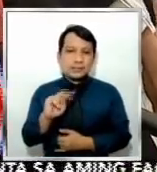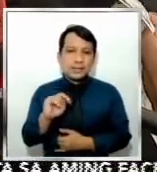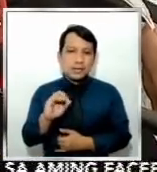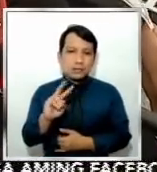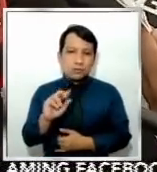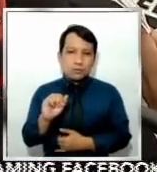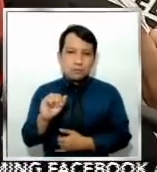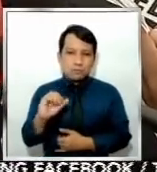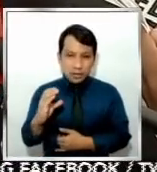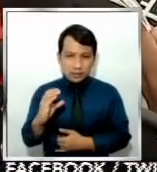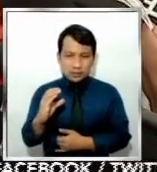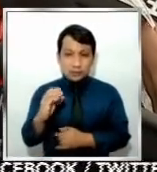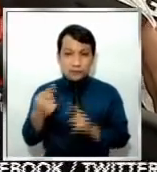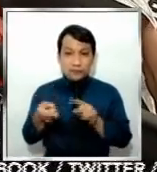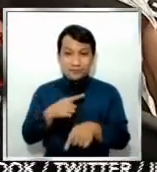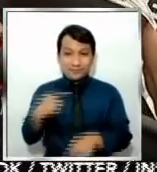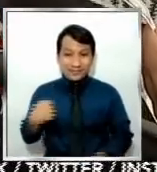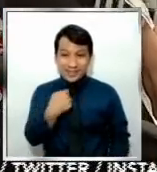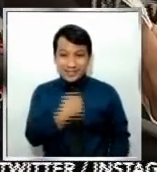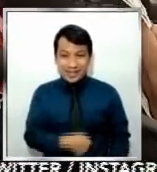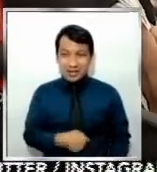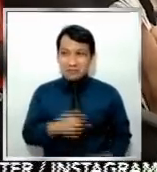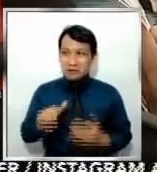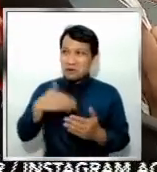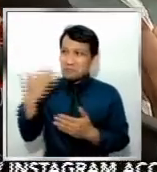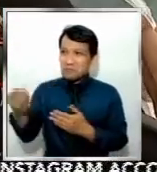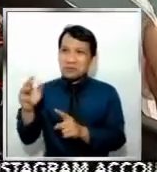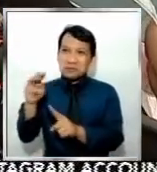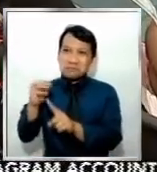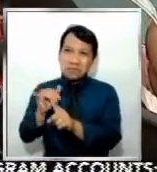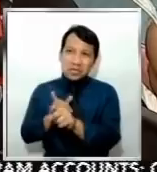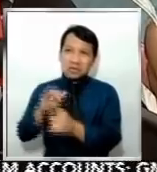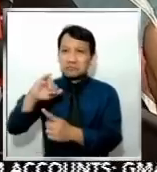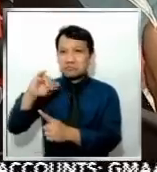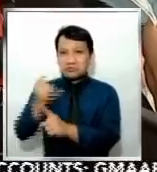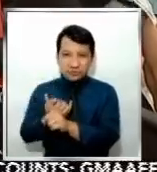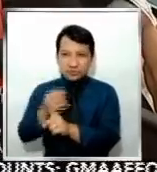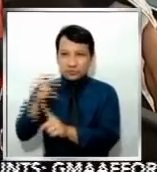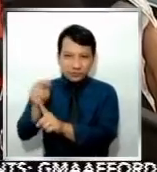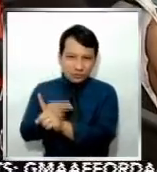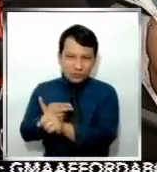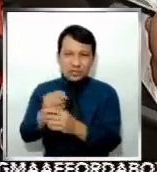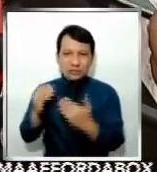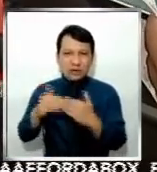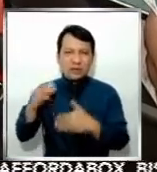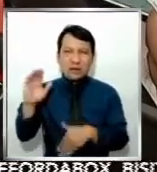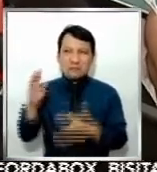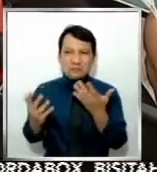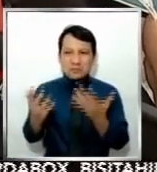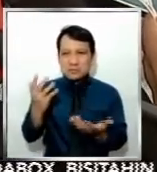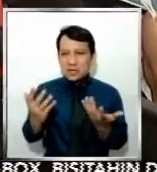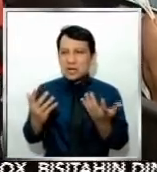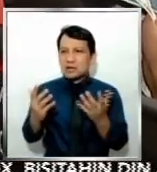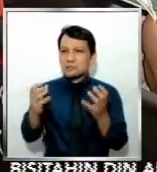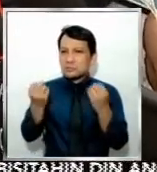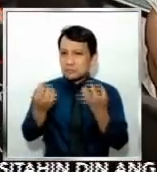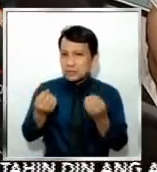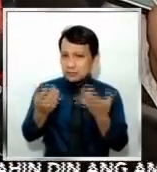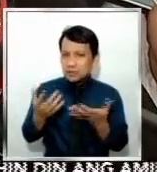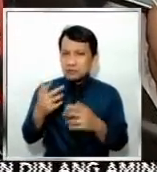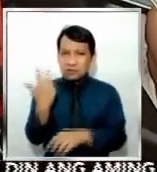pero pagka nadating sa Mayo at Hunyo, yung mas malaking bulto ng mga